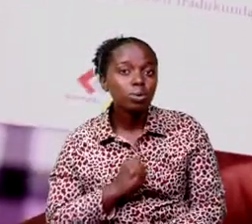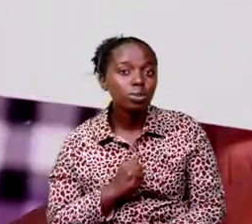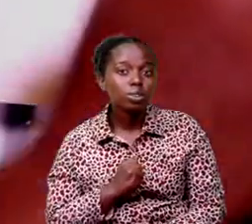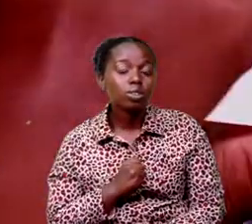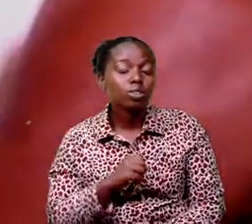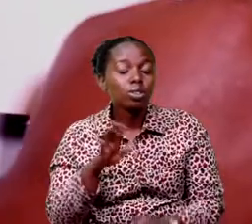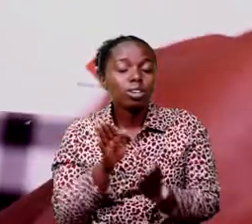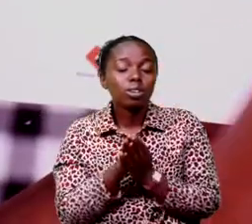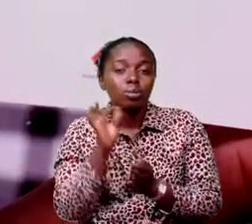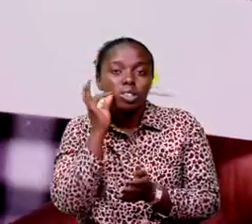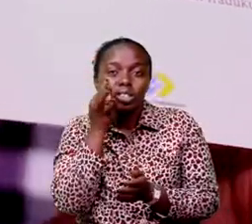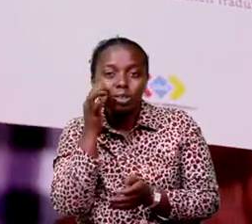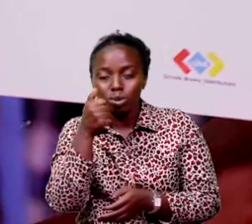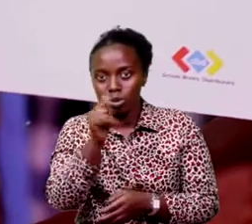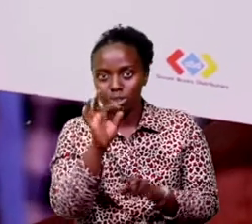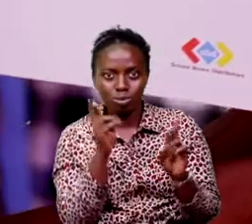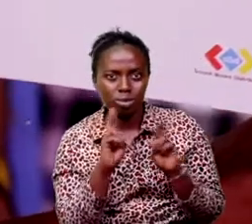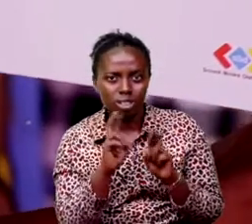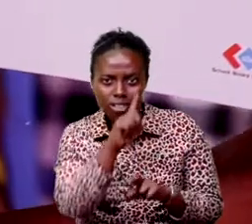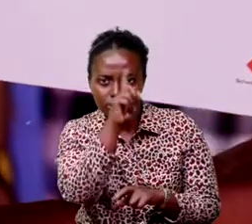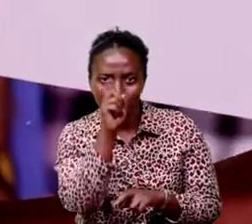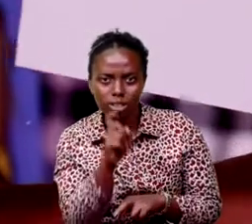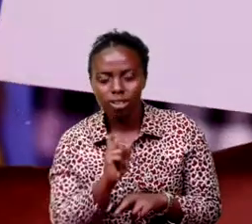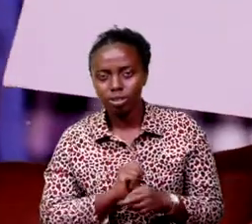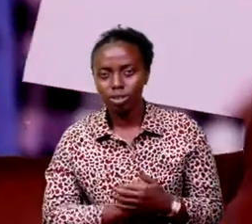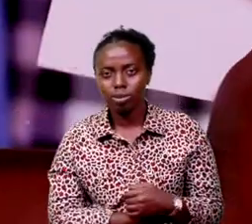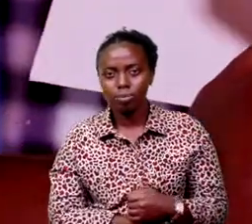umukecuru n'imbuto ze muri teguye